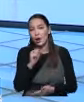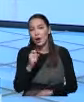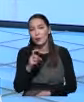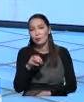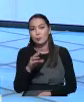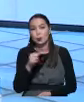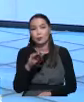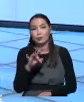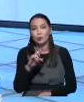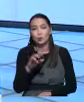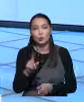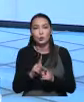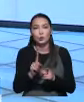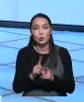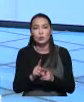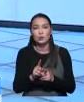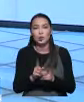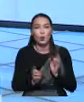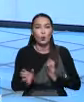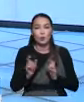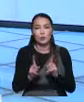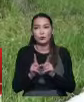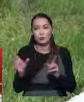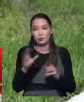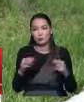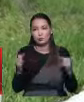атындағы өңірлік университет ұжымы да үлкен үлес қосты.